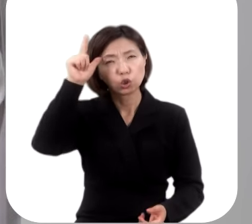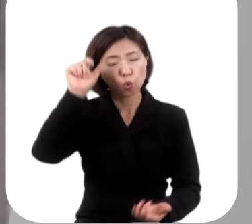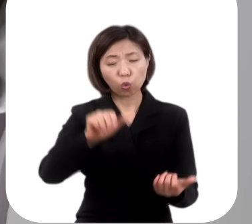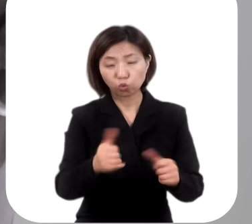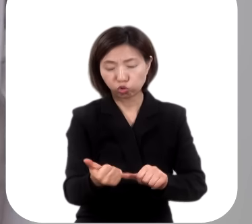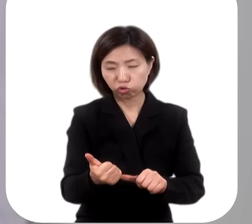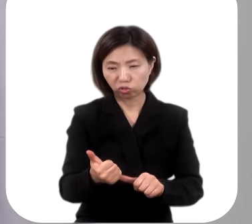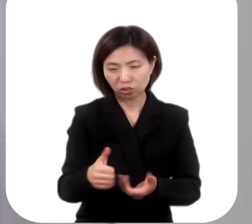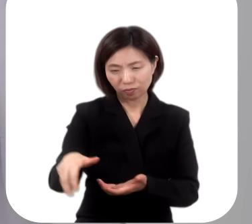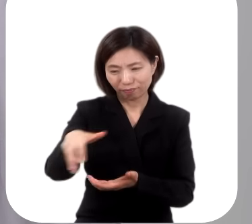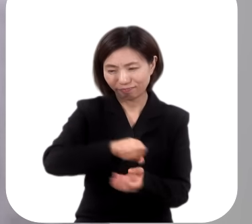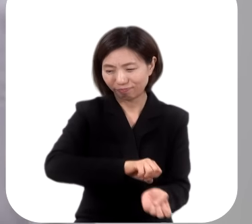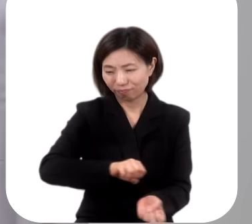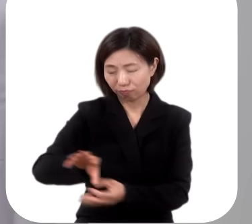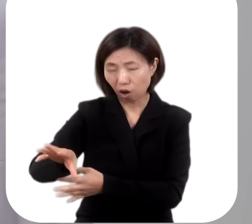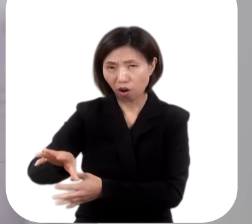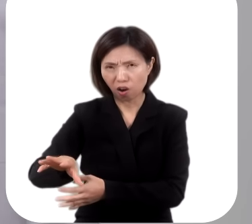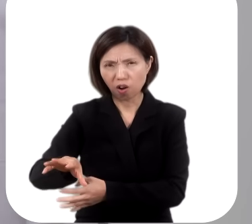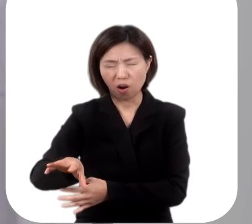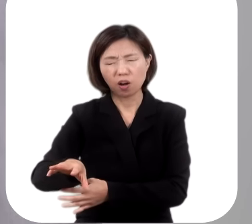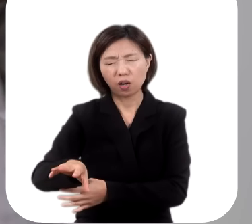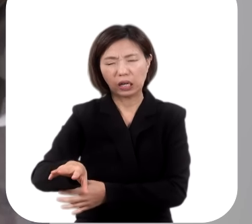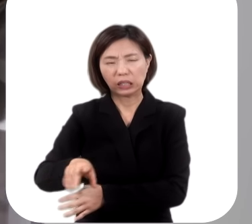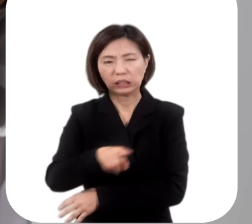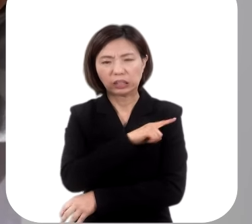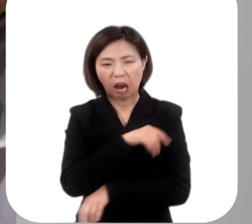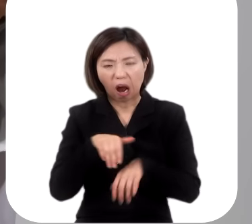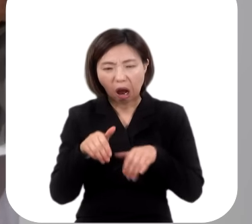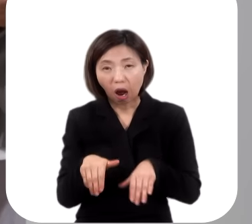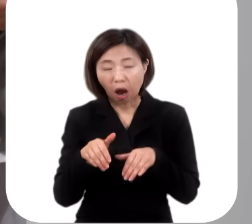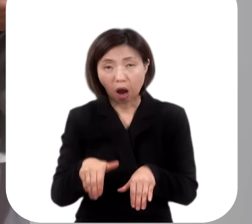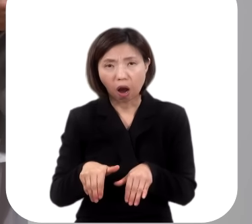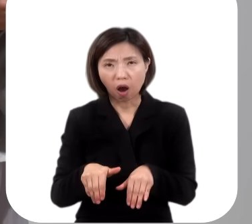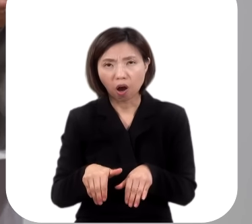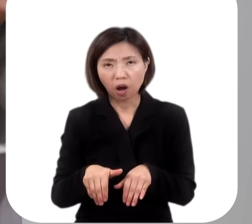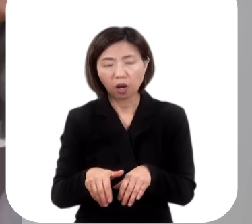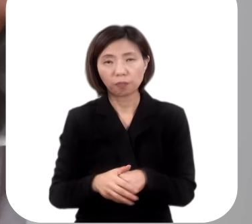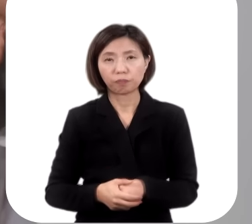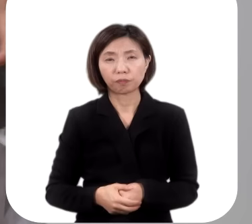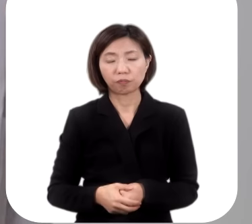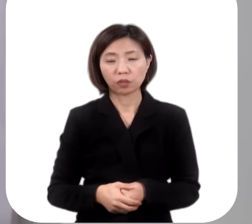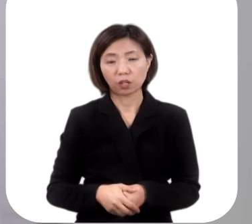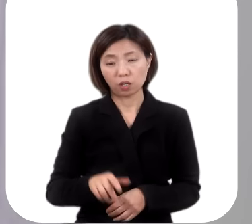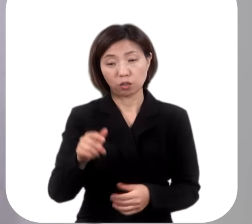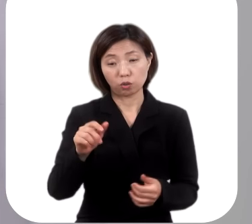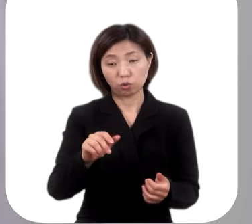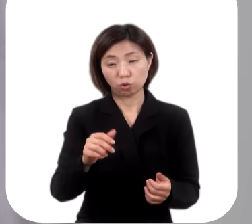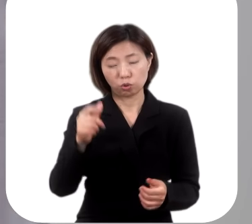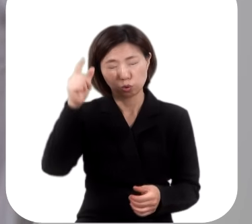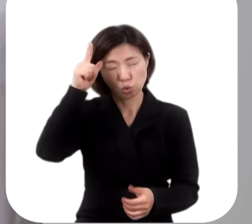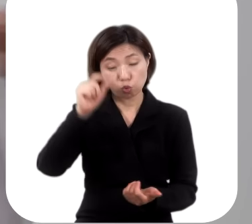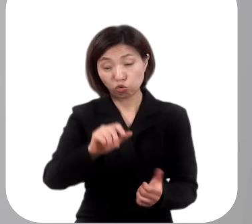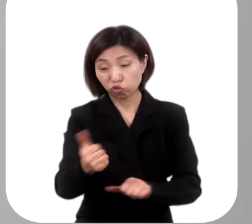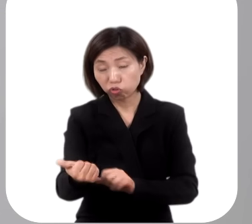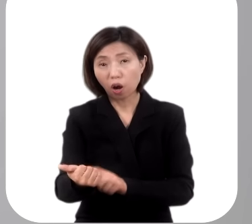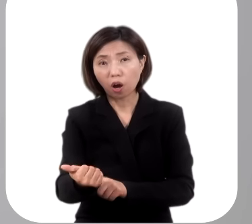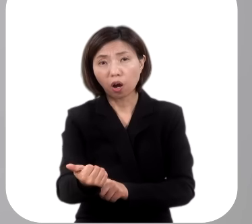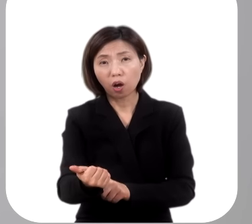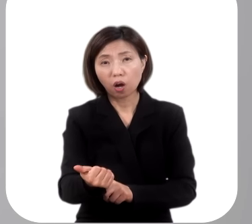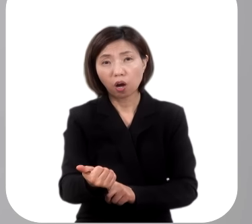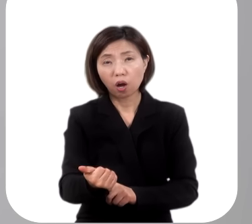소 치우는 계급이 따로 있습니다. 제일 천한 계급에 들어가요. 근데 이제 소가 죽어 있는데 그 앞에